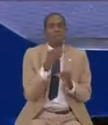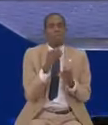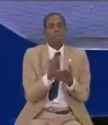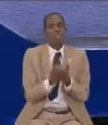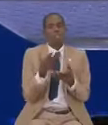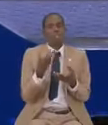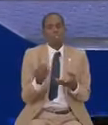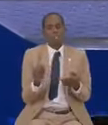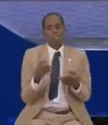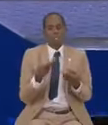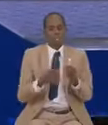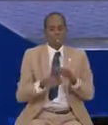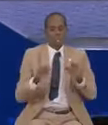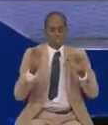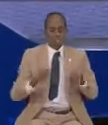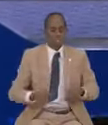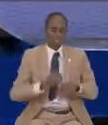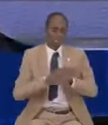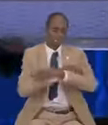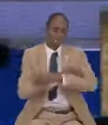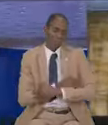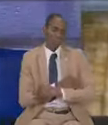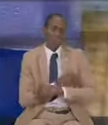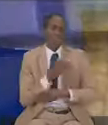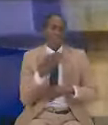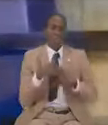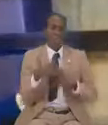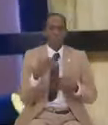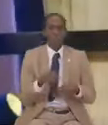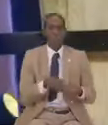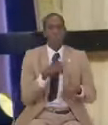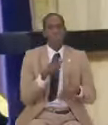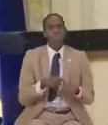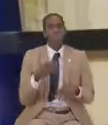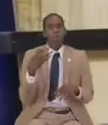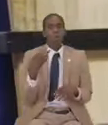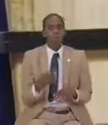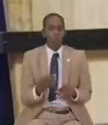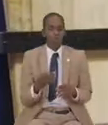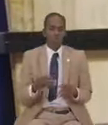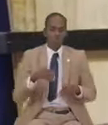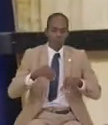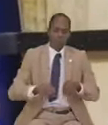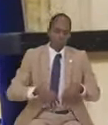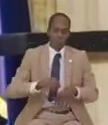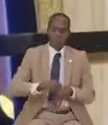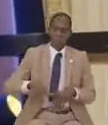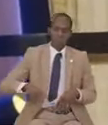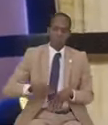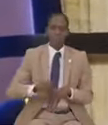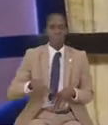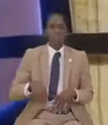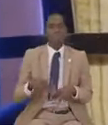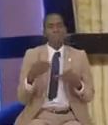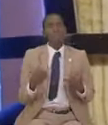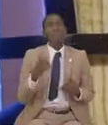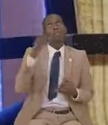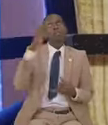après six ans la septième année la terre doit se reposer